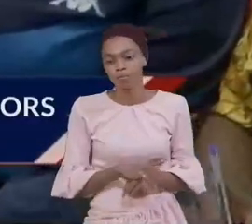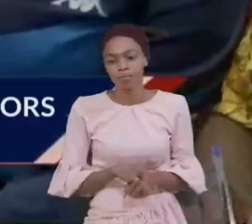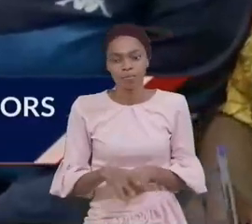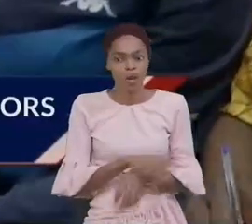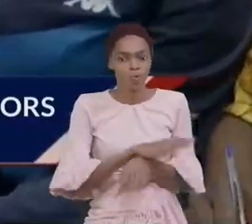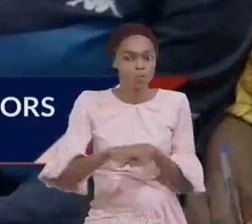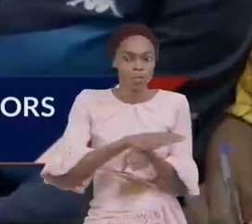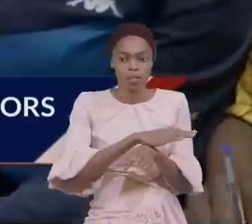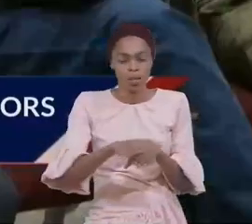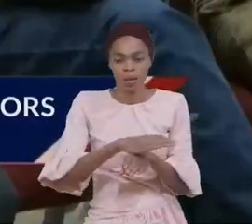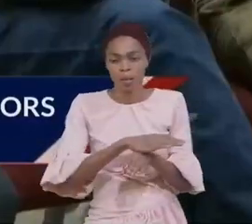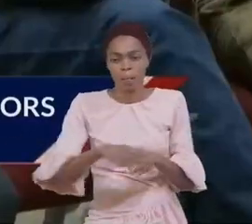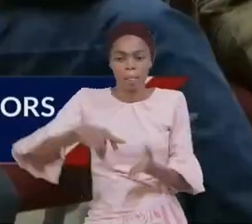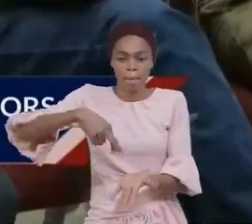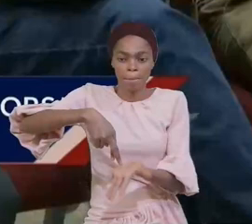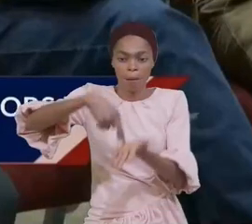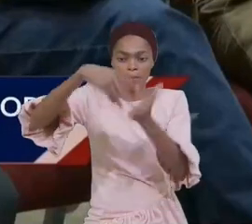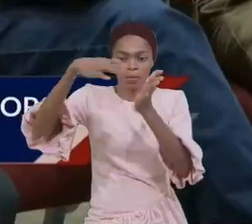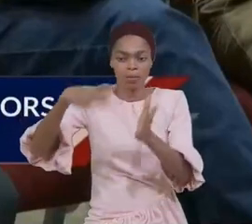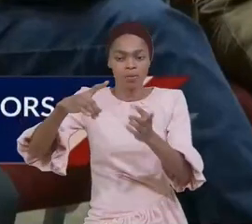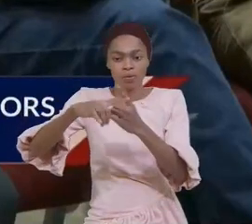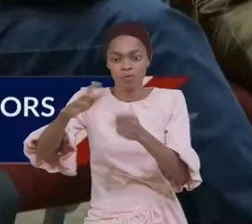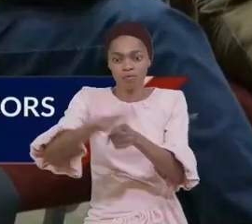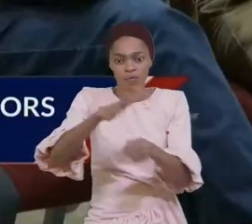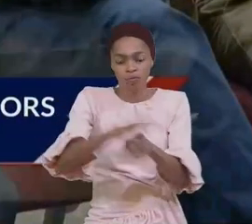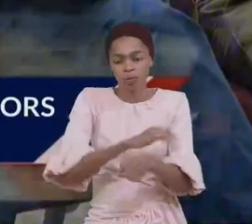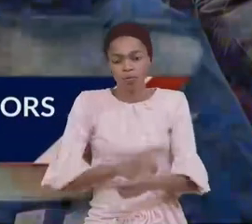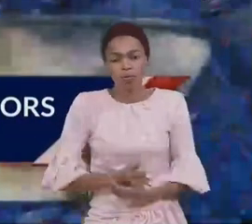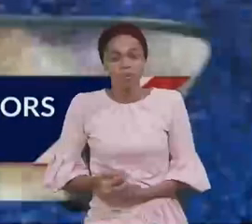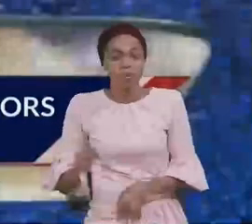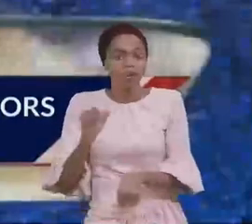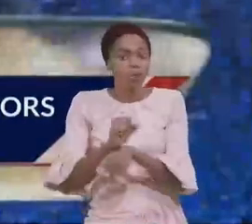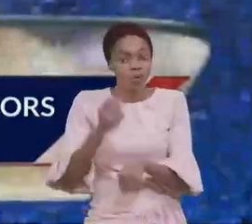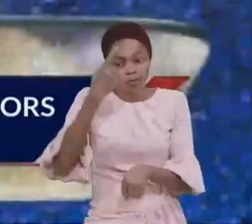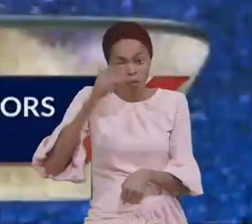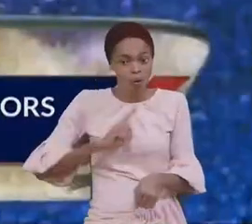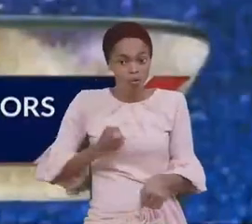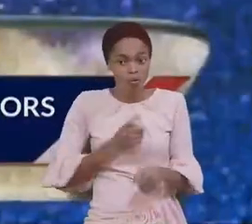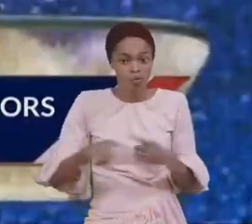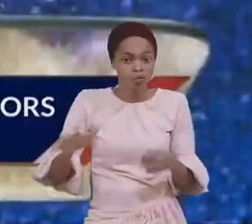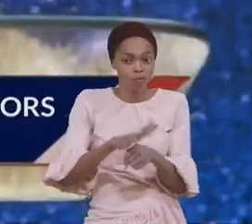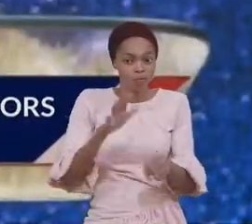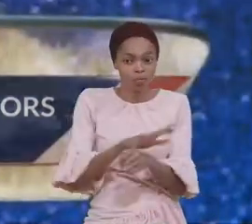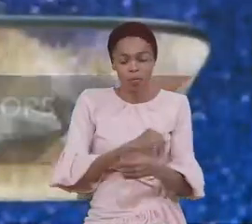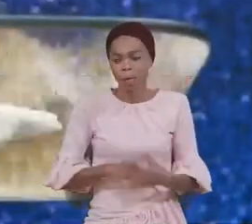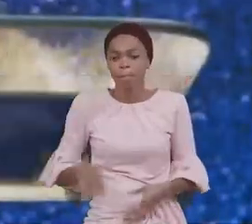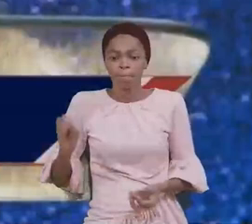accompli. La commission accomplie par les ambassadeurs occupés. 3.